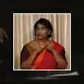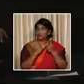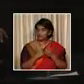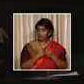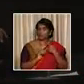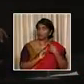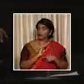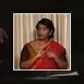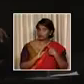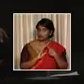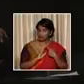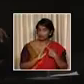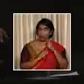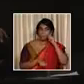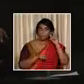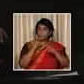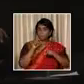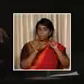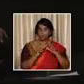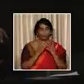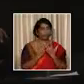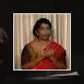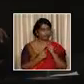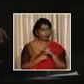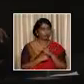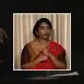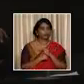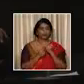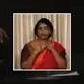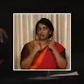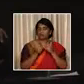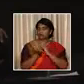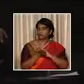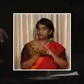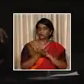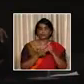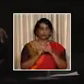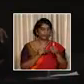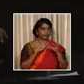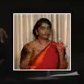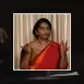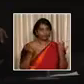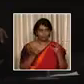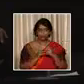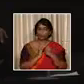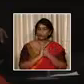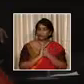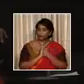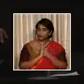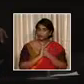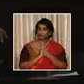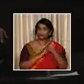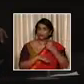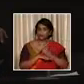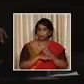நீதி என்பதோ இதுவரை கிடைக்காத ஒன்றாக இந்த நாட்டிலே காணப்படுகிறது ஆகவேதான் கௌரவ தலைமை தாங்குகின்ற